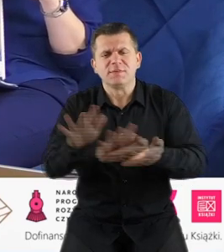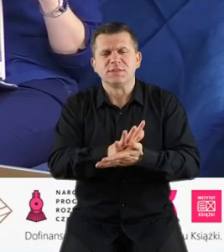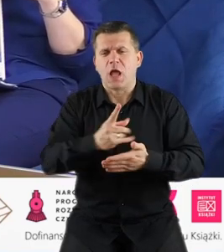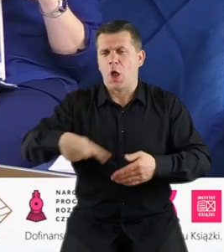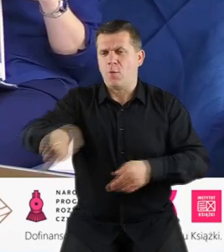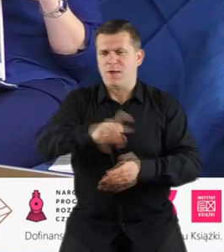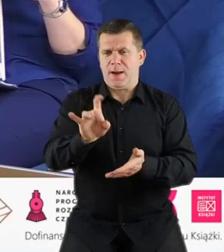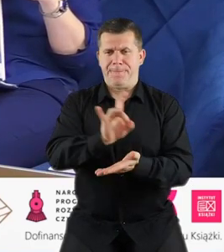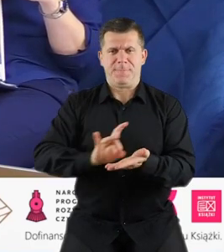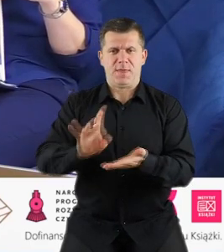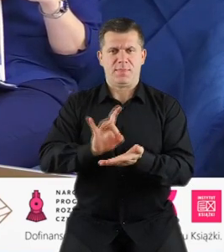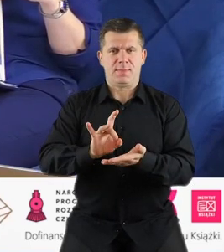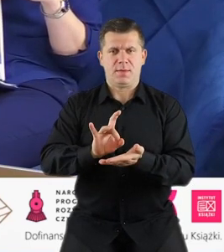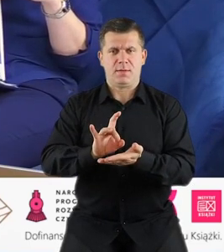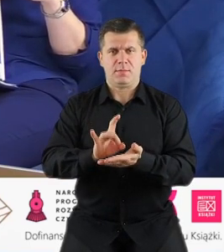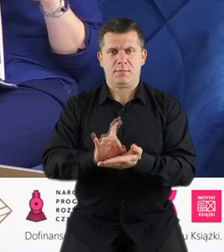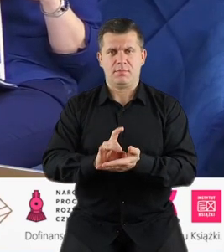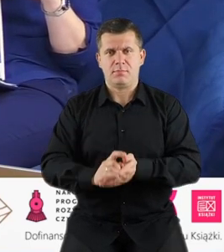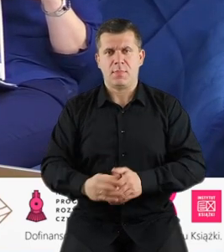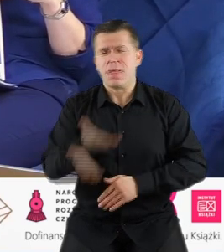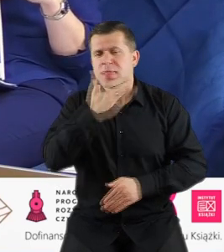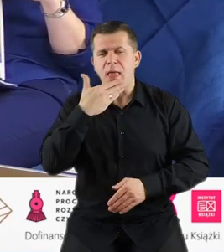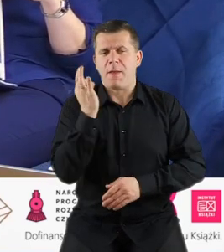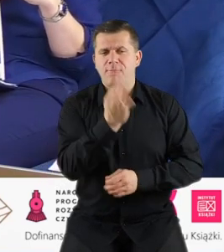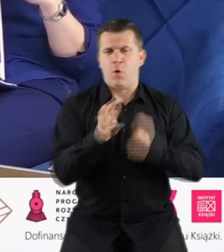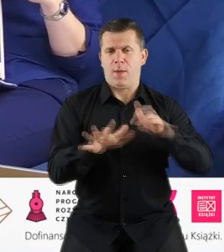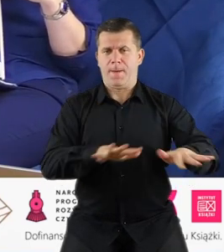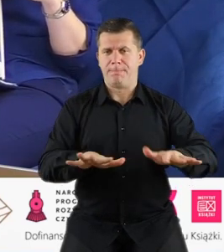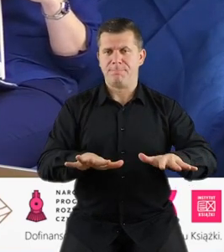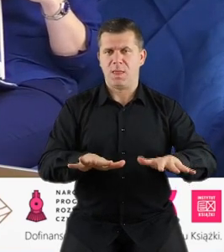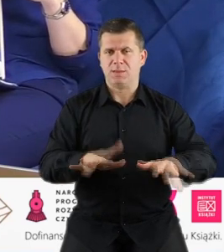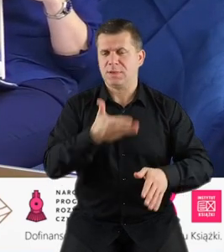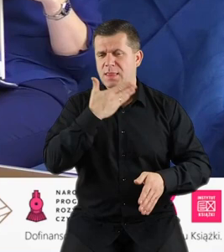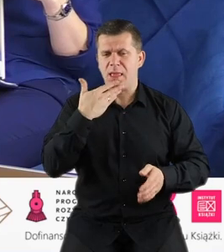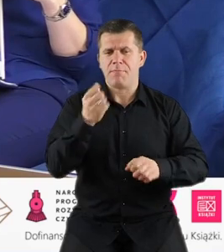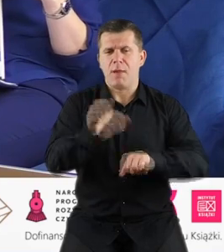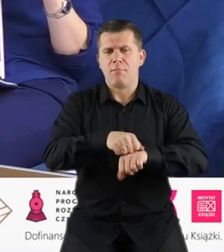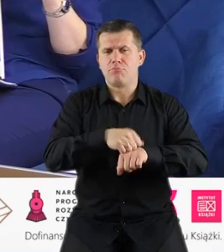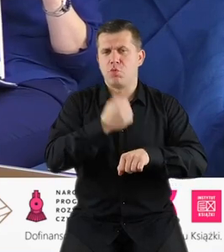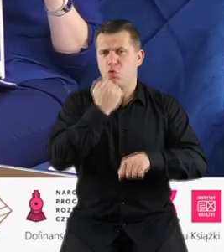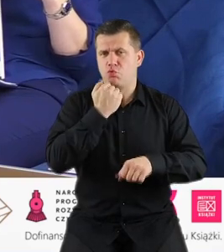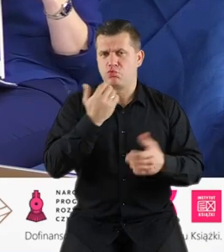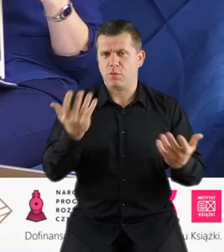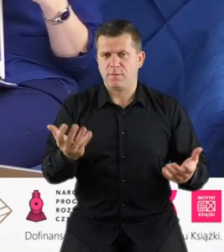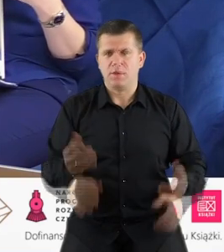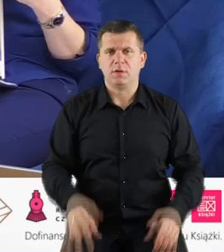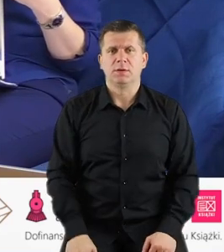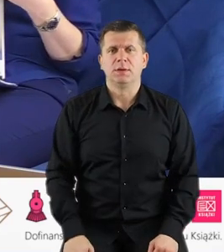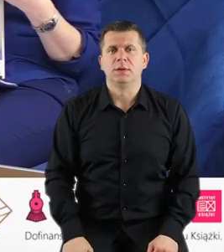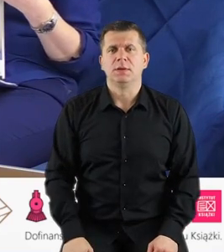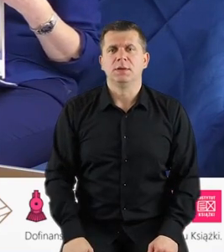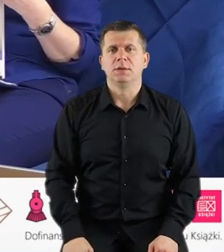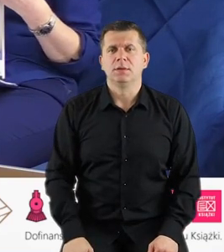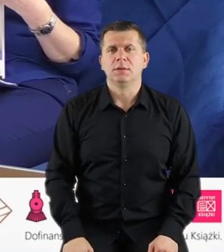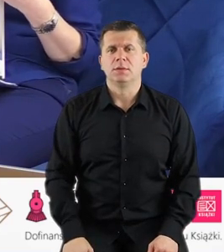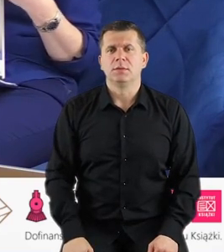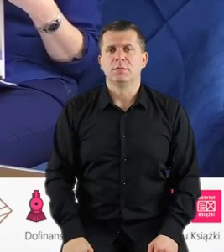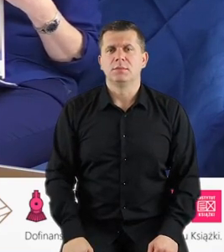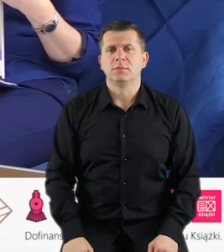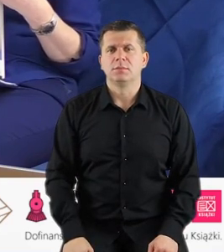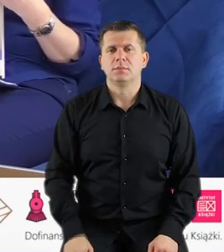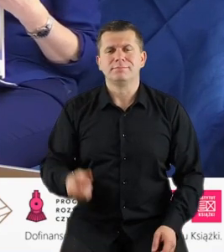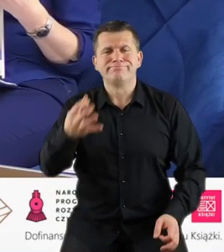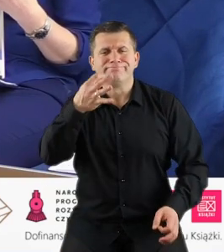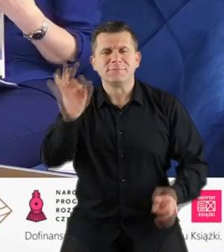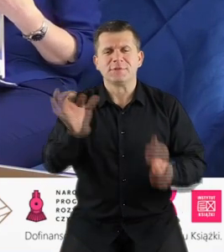gminy. Nie ma takiego swojego miejsca i nie ma tych właśnie butów, które dla mnie to są właśnie takim nawiązaniem do Gombrowicza, takiej